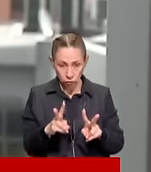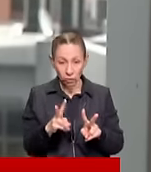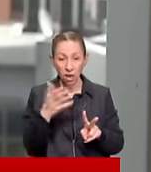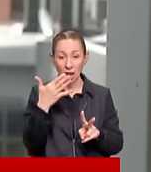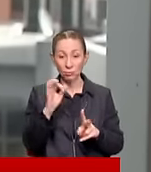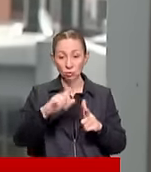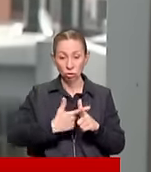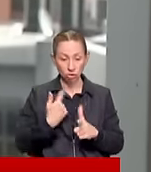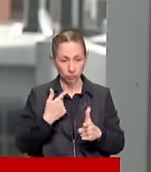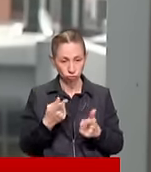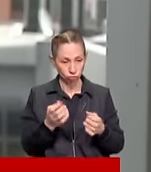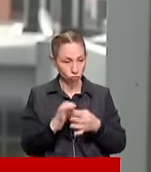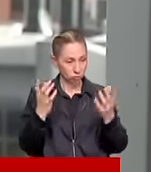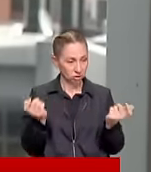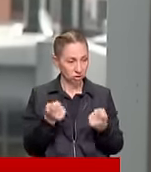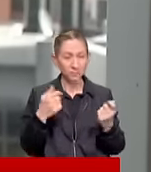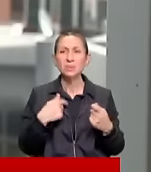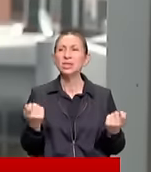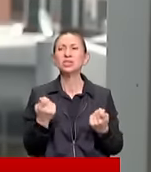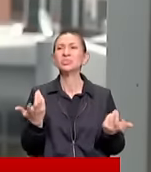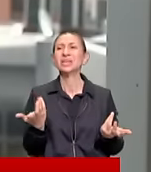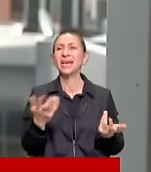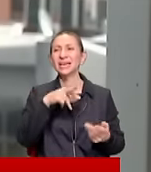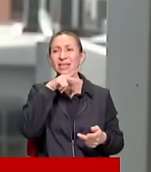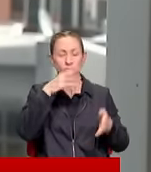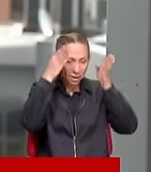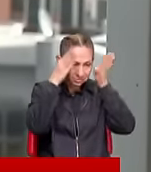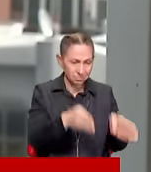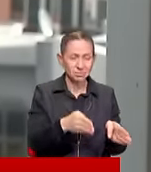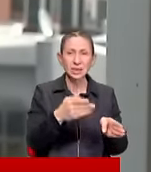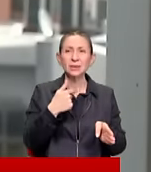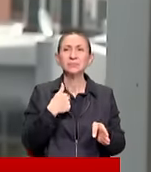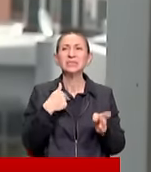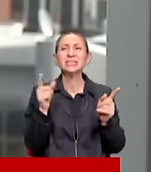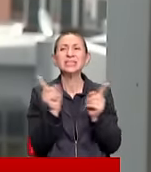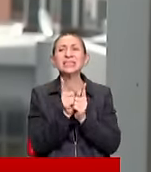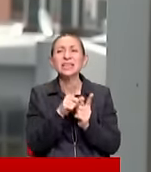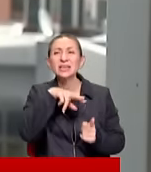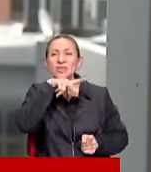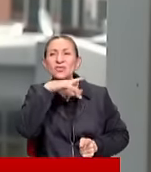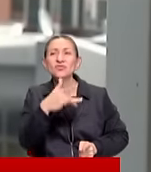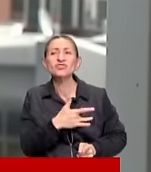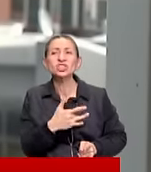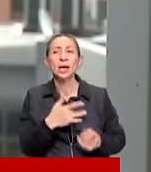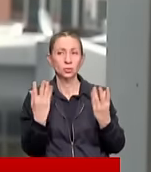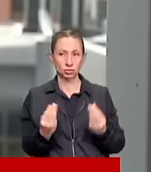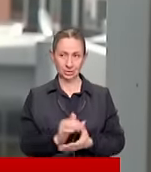projeyle bunun üzerine geldik. Bizim işimiz, gücümüz Keçiören olacak. Biz kısacası Keçiören'in vicdanı